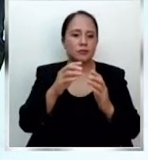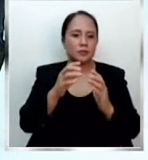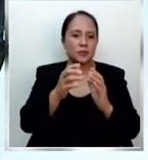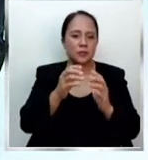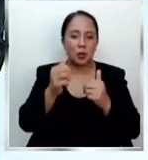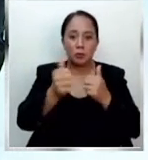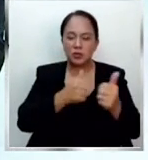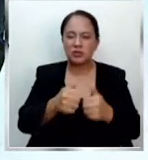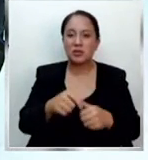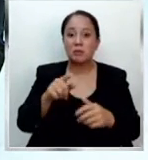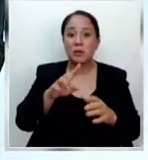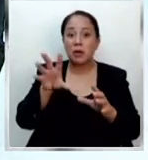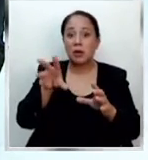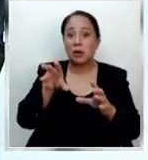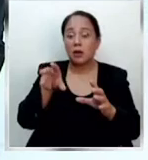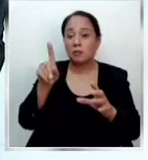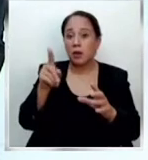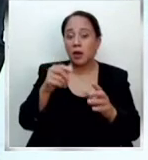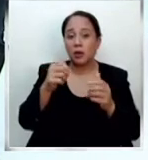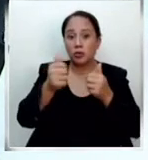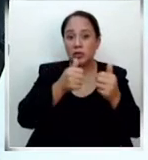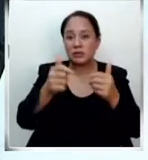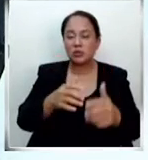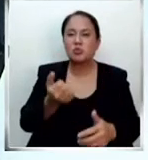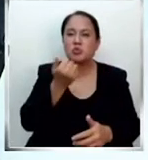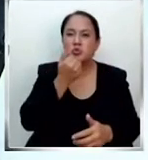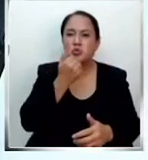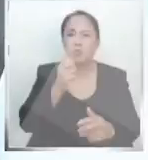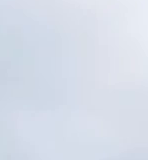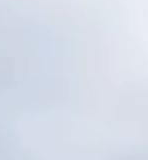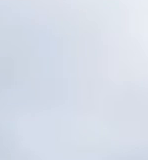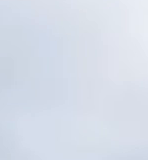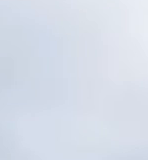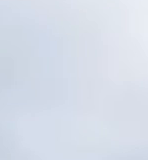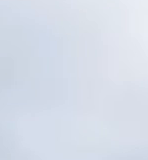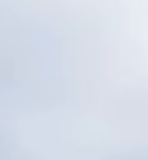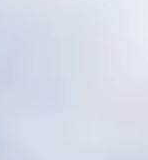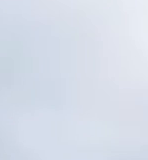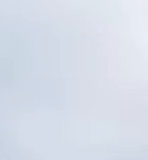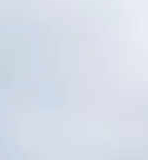sa tradisyonal na kasuotan ng mga igurot.